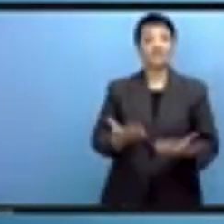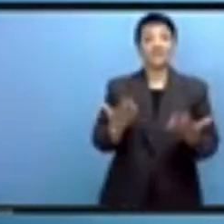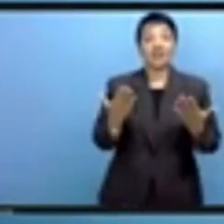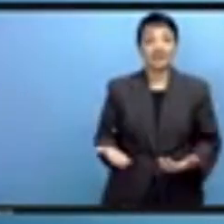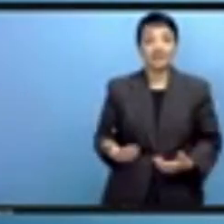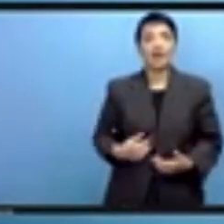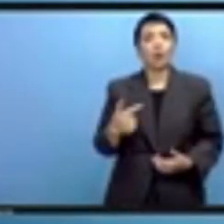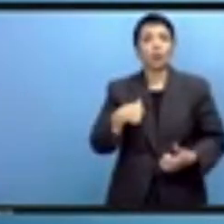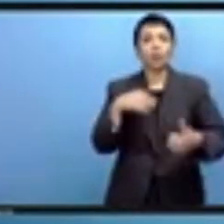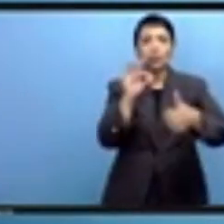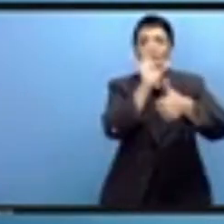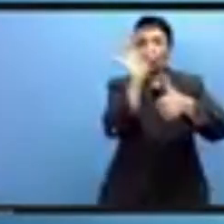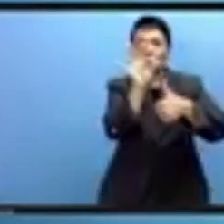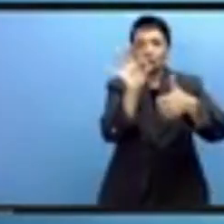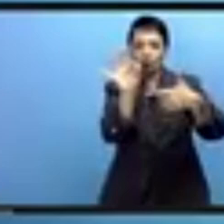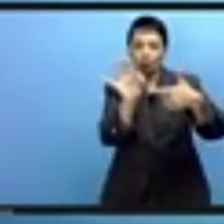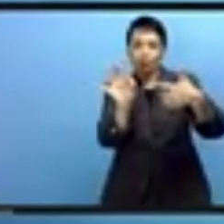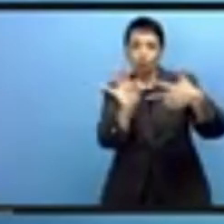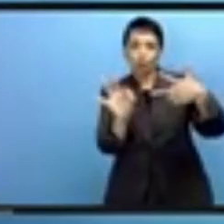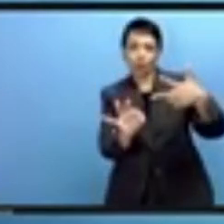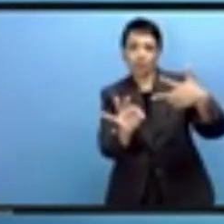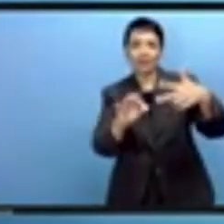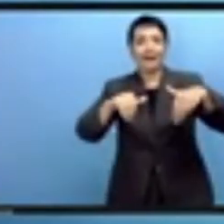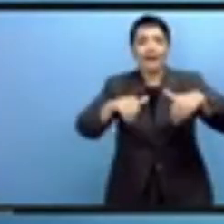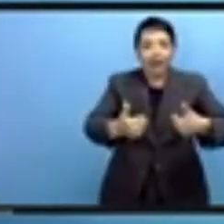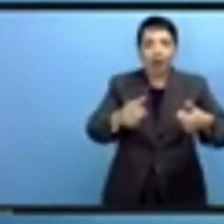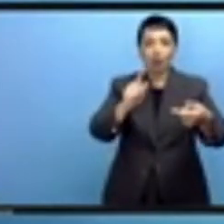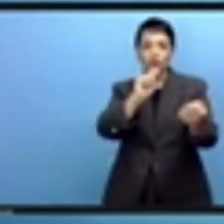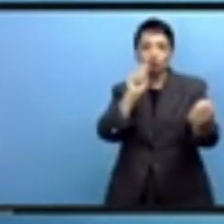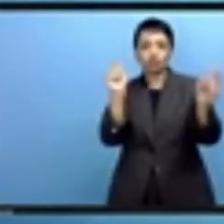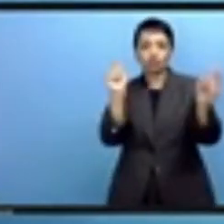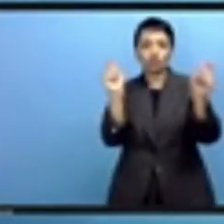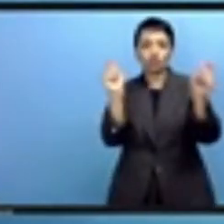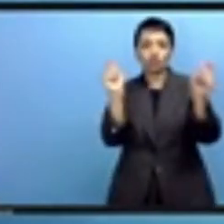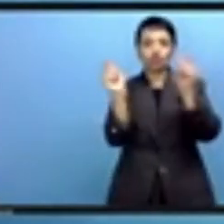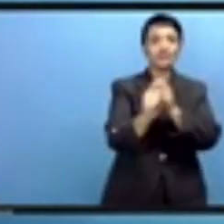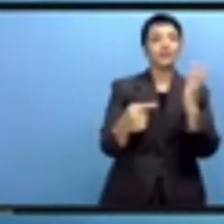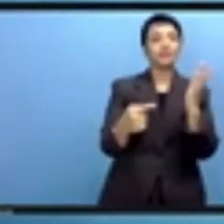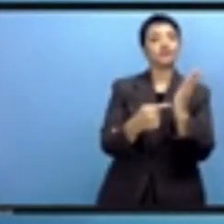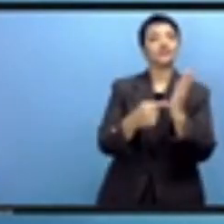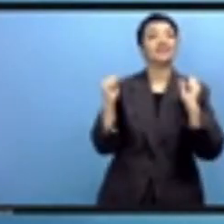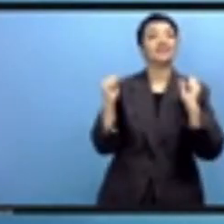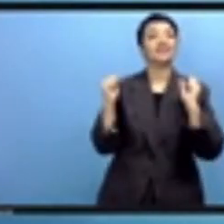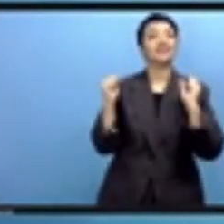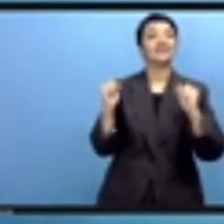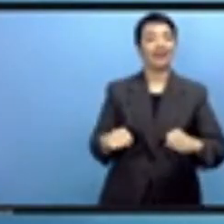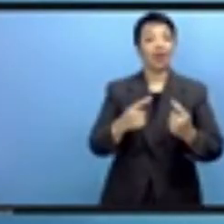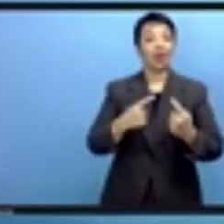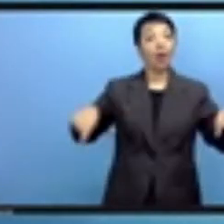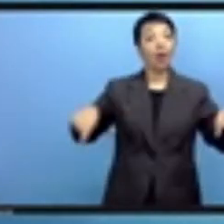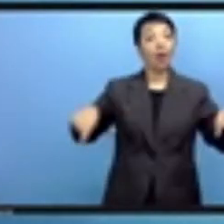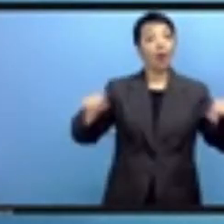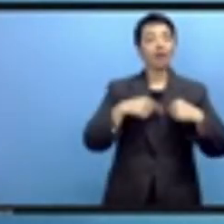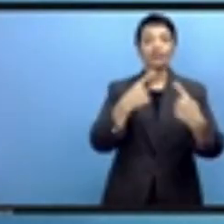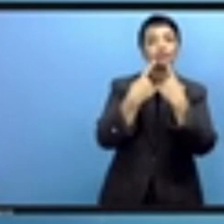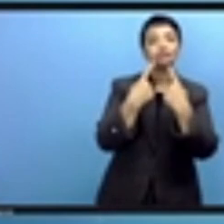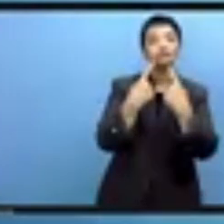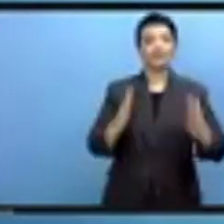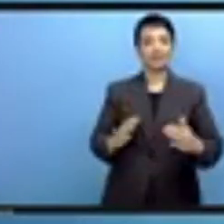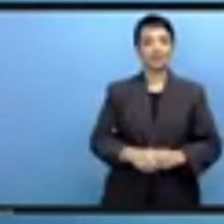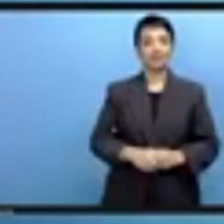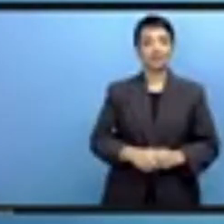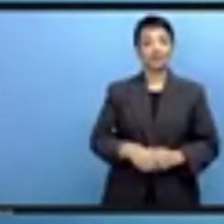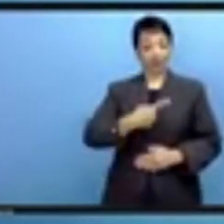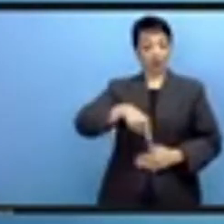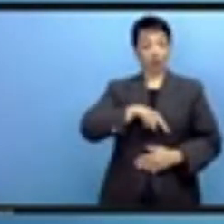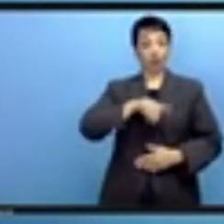才Doreen 博士也讲到了这一点。那么对于我们的数字化的这个未来的旅程呢，我